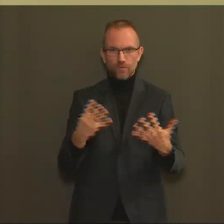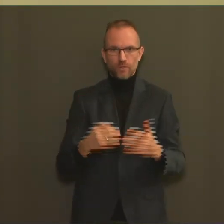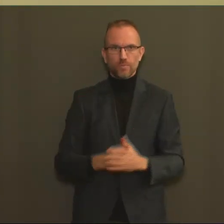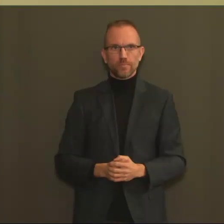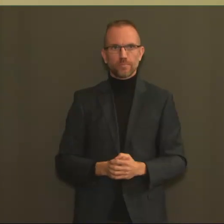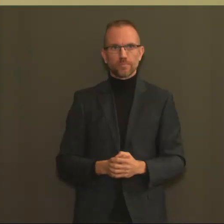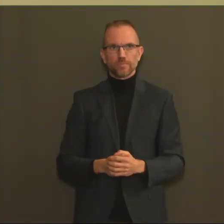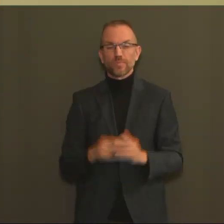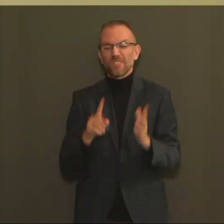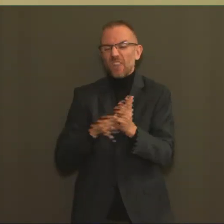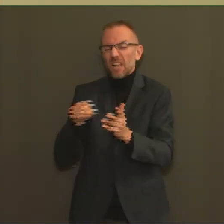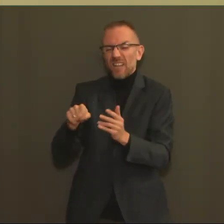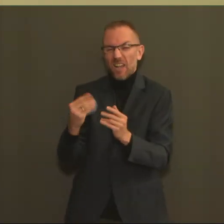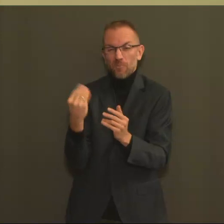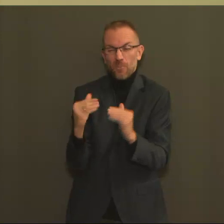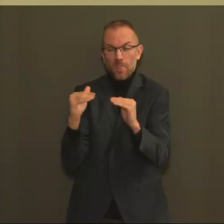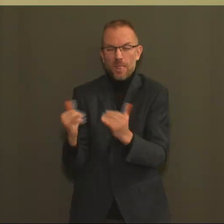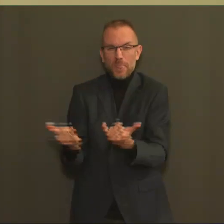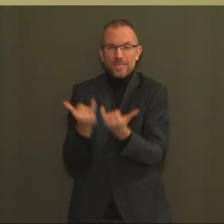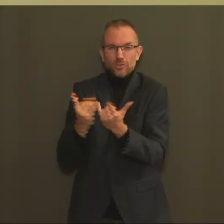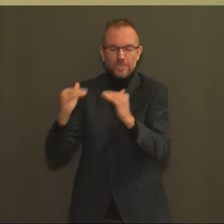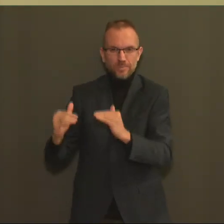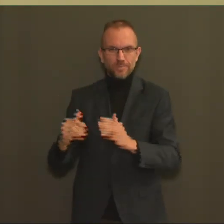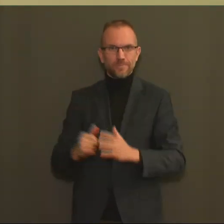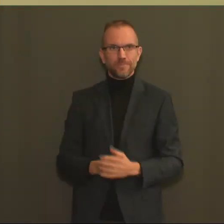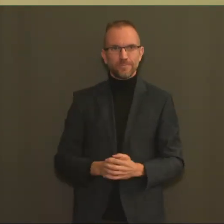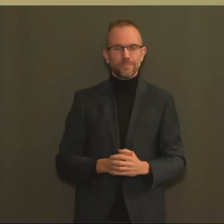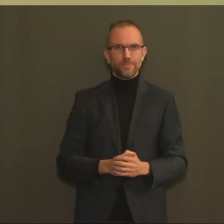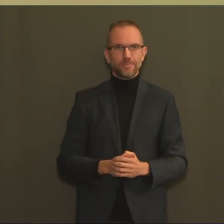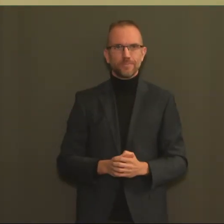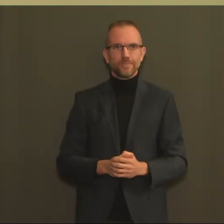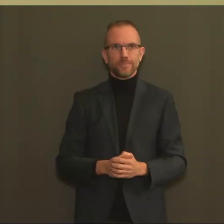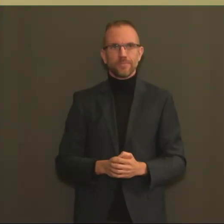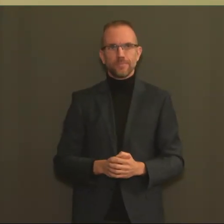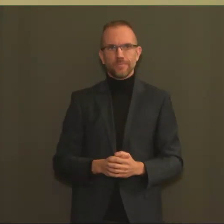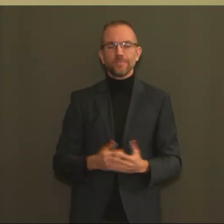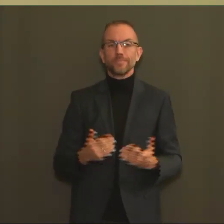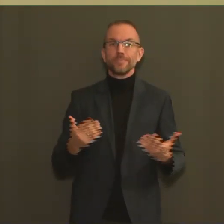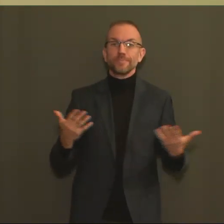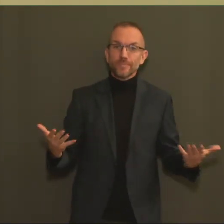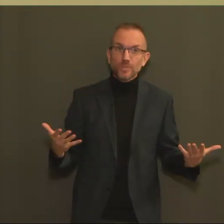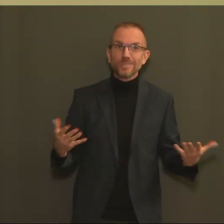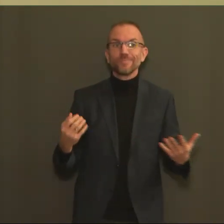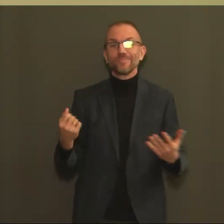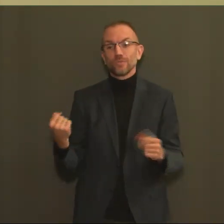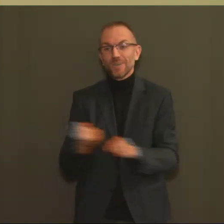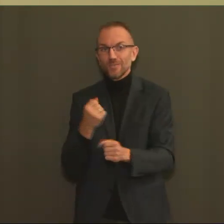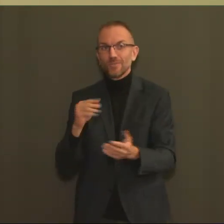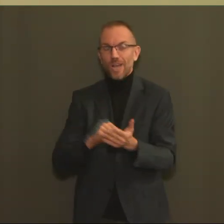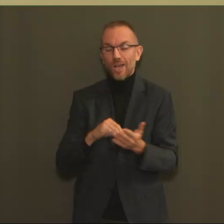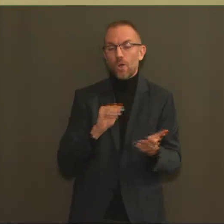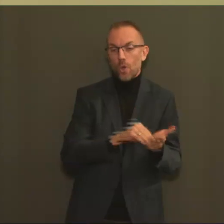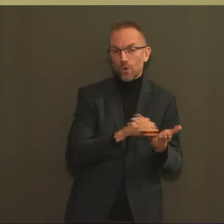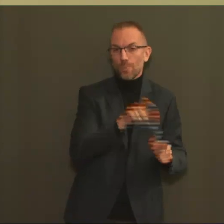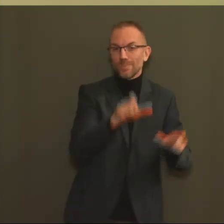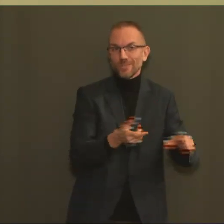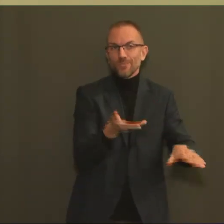en dronk bezorgde plagiaat en op aarde dc celui-ci akros mogelijk nieuwe diminuer de week